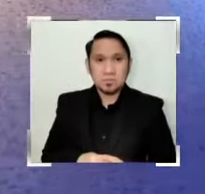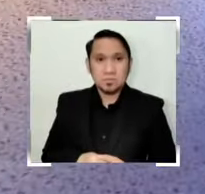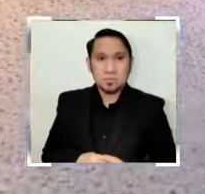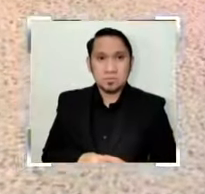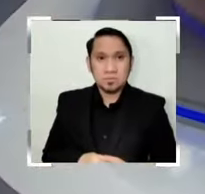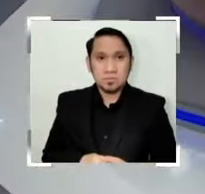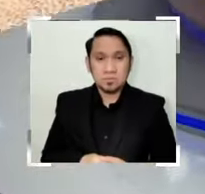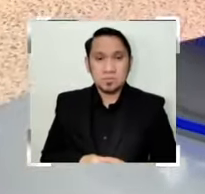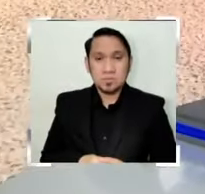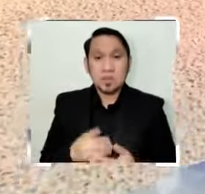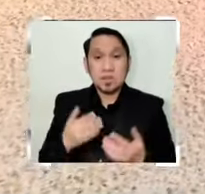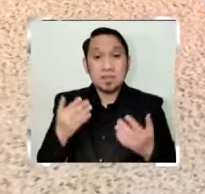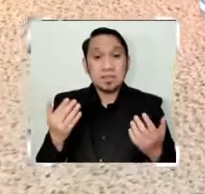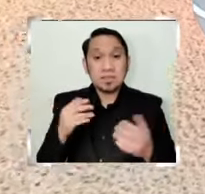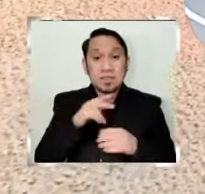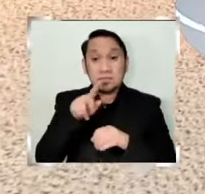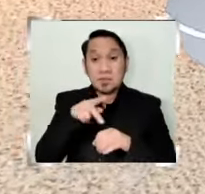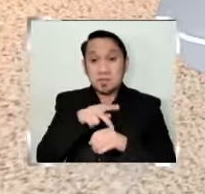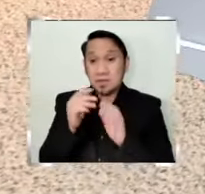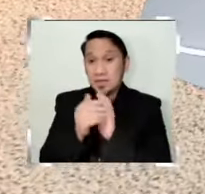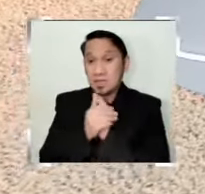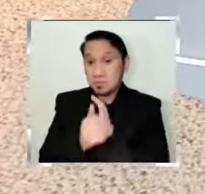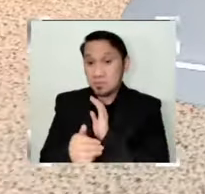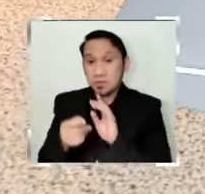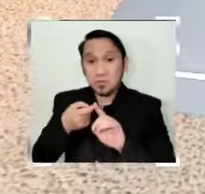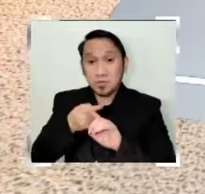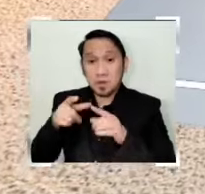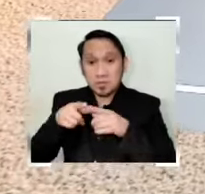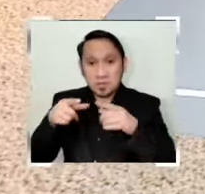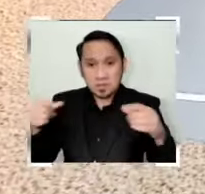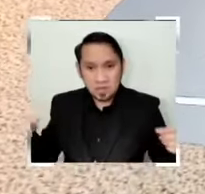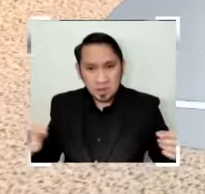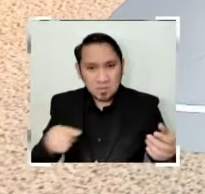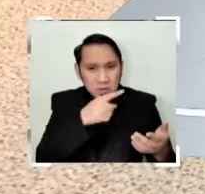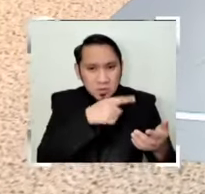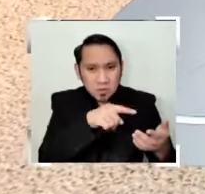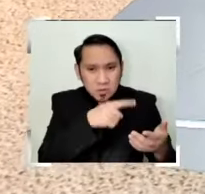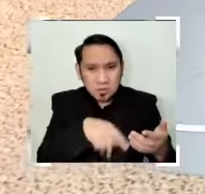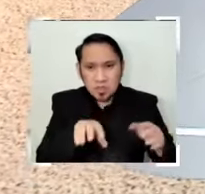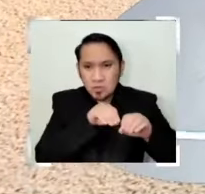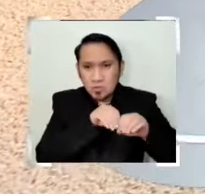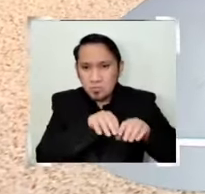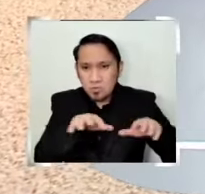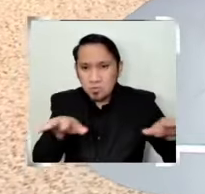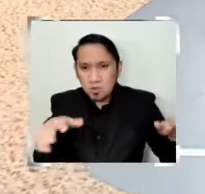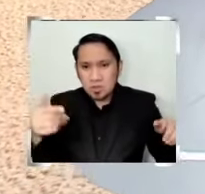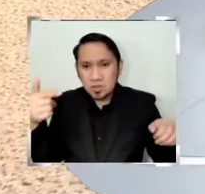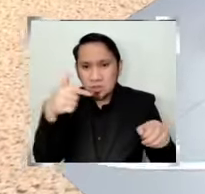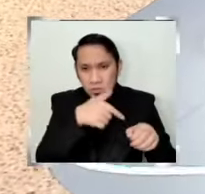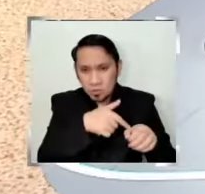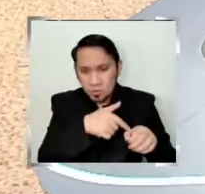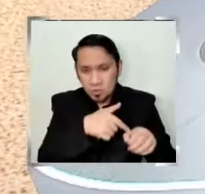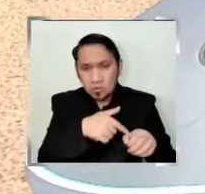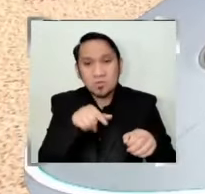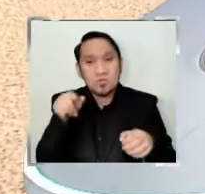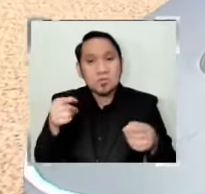Nasa Pilipinas na ang ilang eksperto galing Japan para masuri ang lawak ng oil spill sa Oriental Mindoro. Banta na rin ang langis